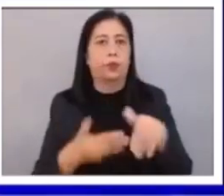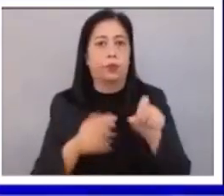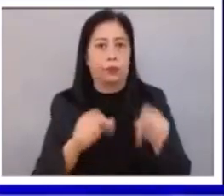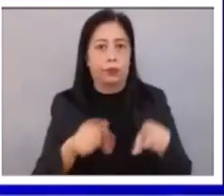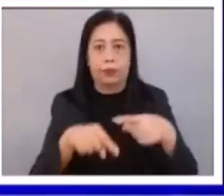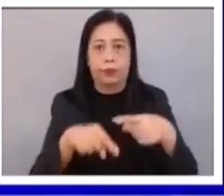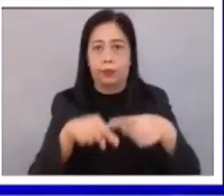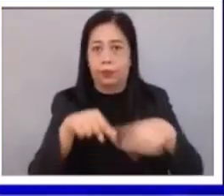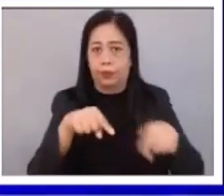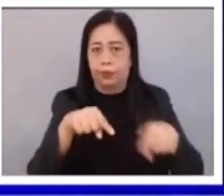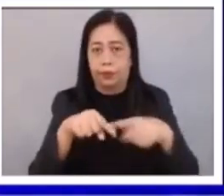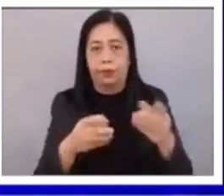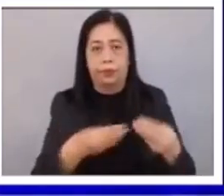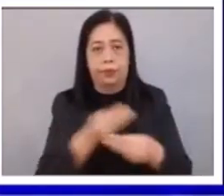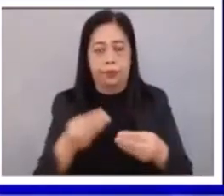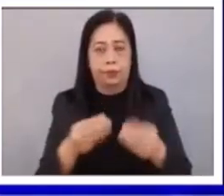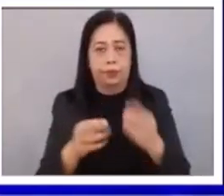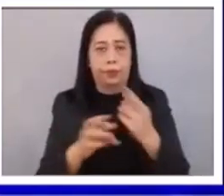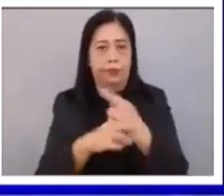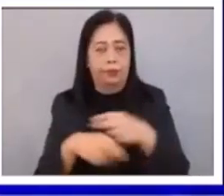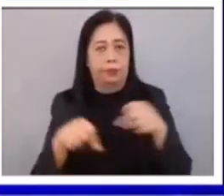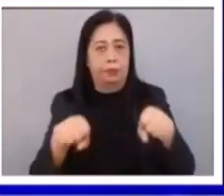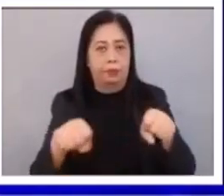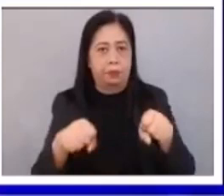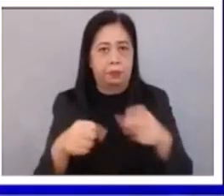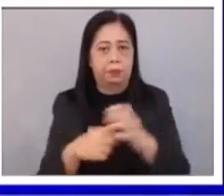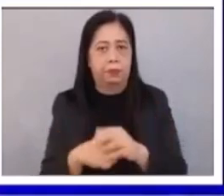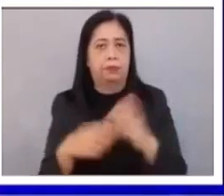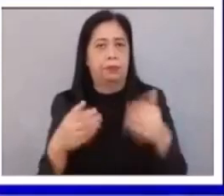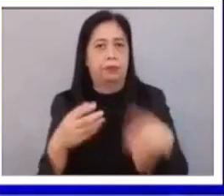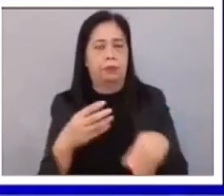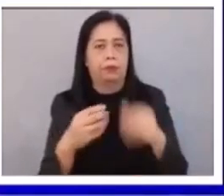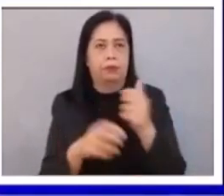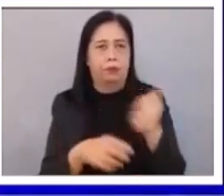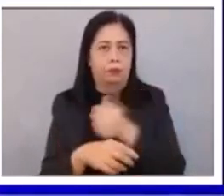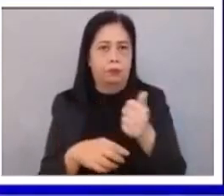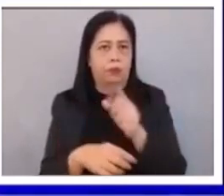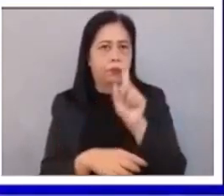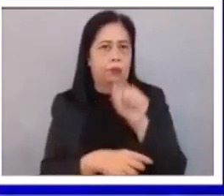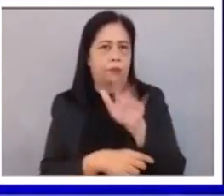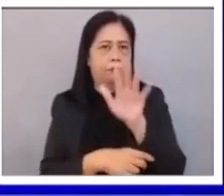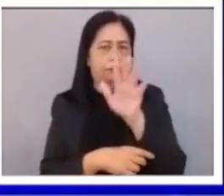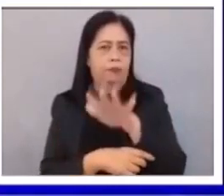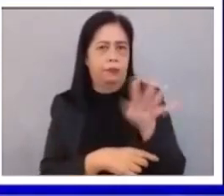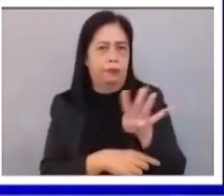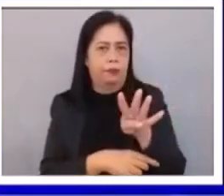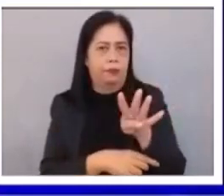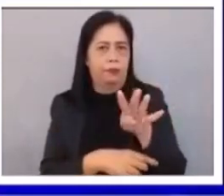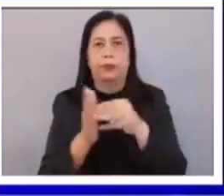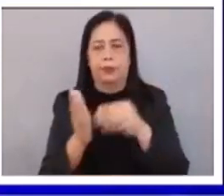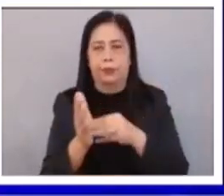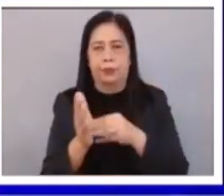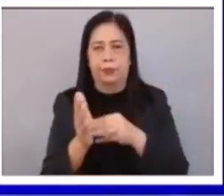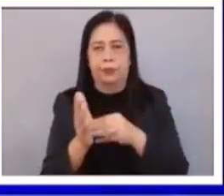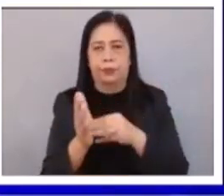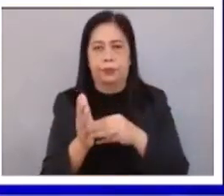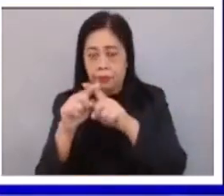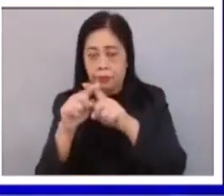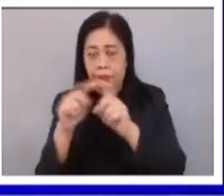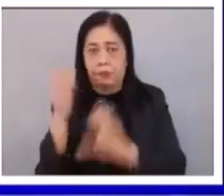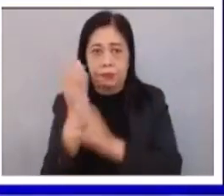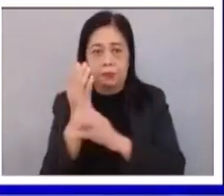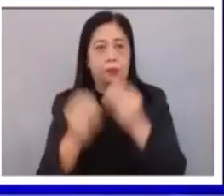repair of motor vehicles and motorcycles, may dagdag na 1.54 million. Accommodation and food service activities, may dagdag